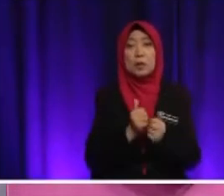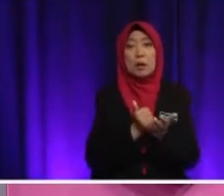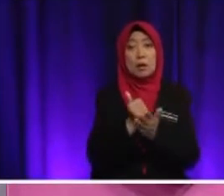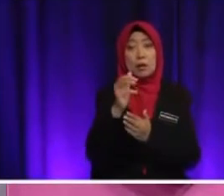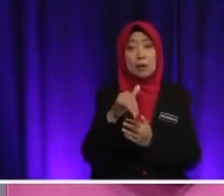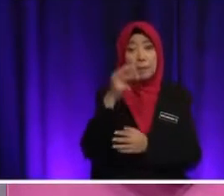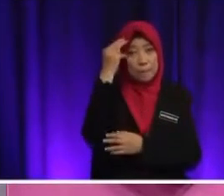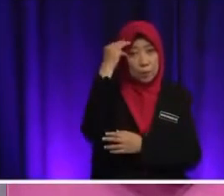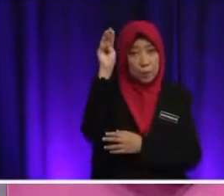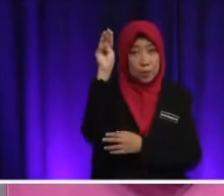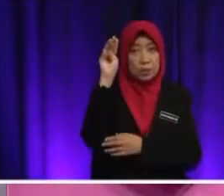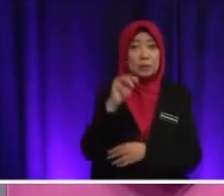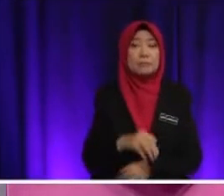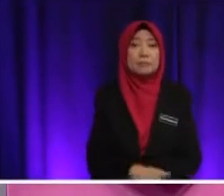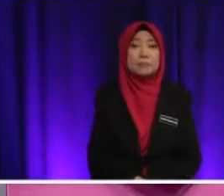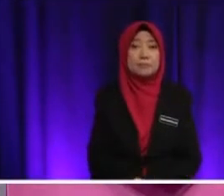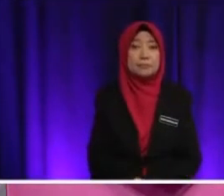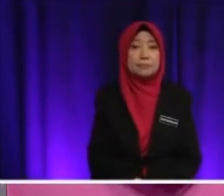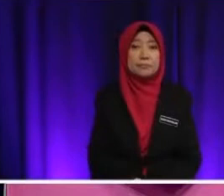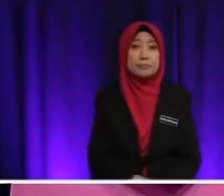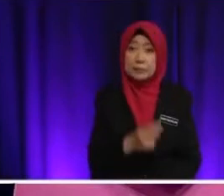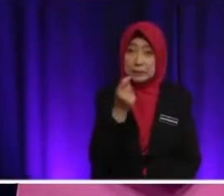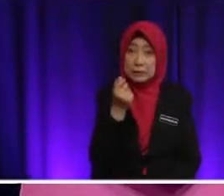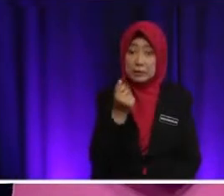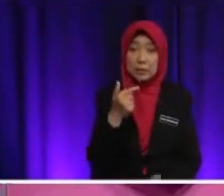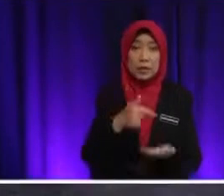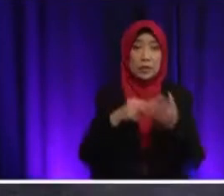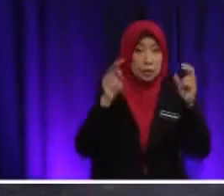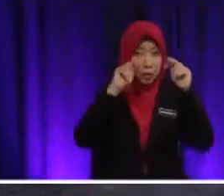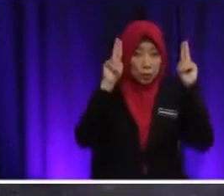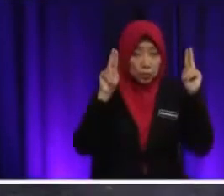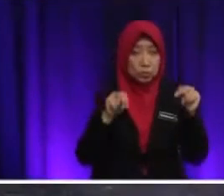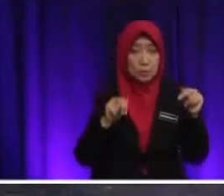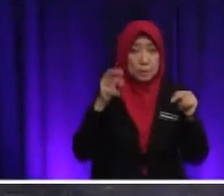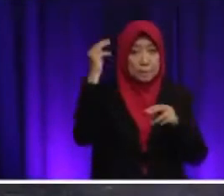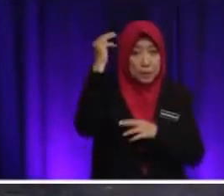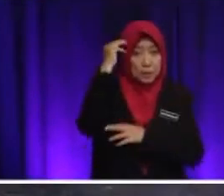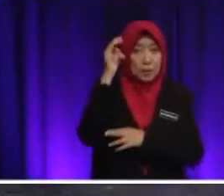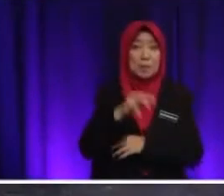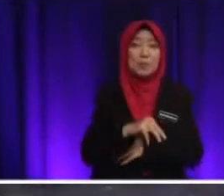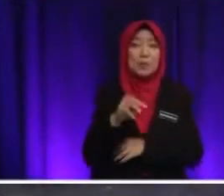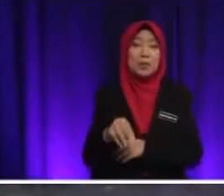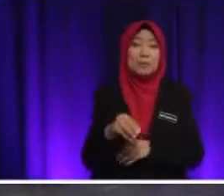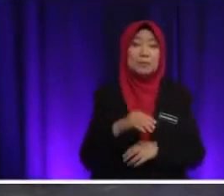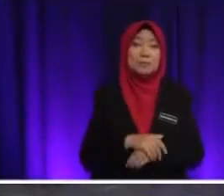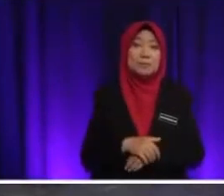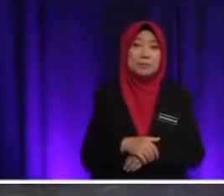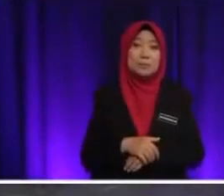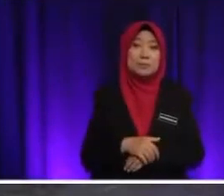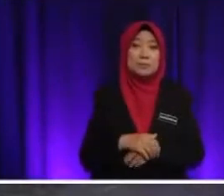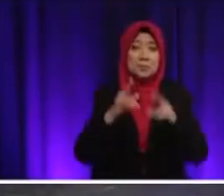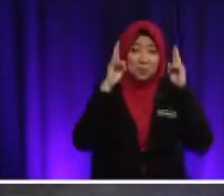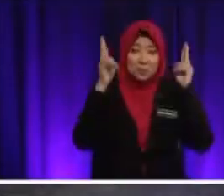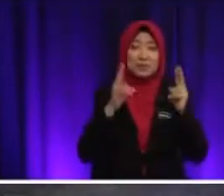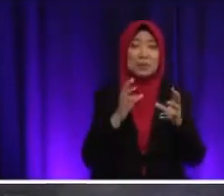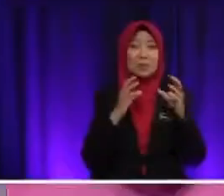mulia. Okey, nampak kat situ kan? Okey, kita tengok sedikitlah. Kita uji minda sikit. Uji minda sikit murid-murid ni. Saya tak tahulah bila ustaz cakap laju sangat ke